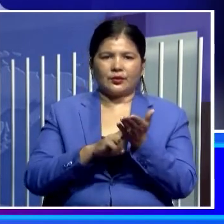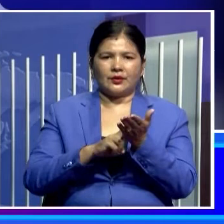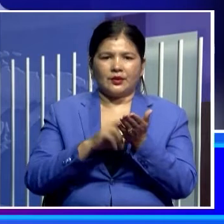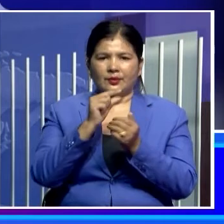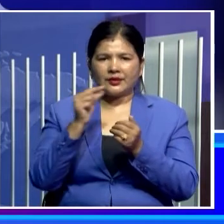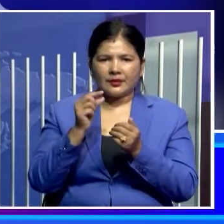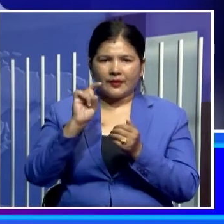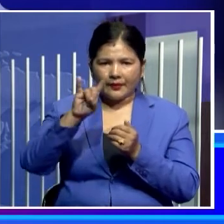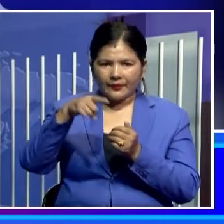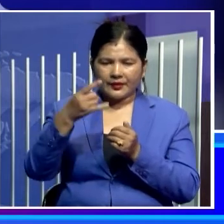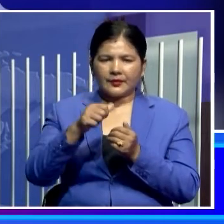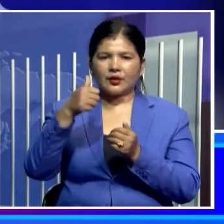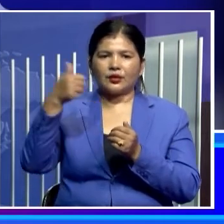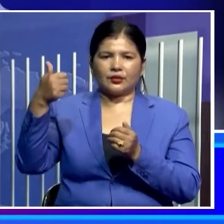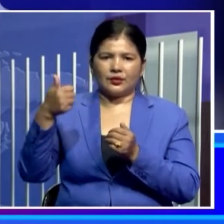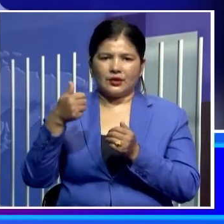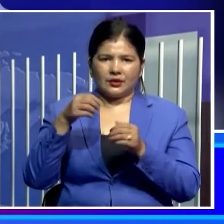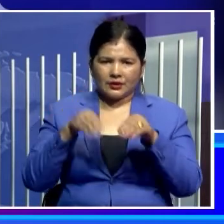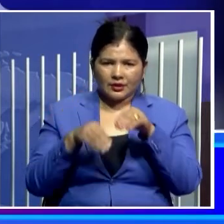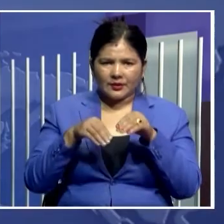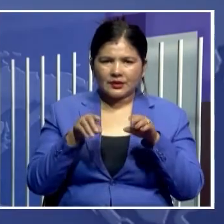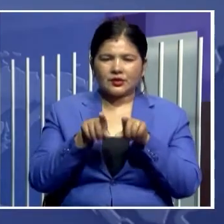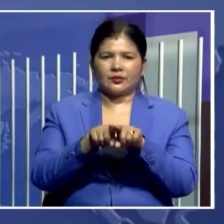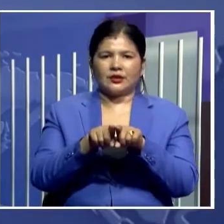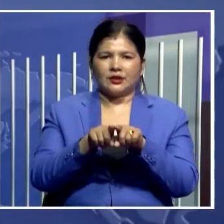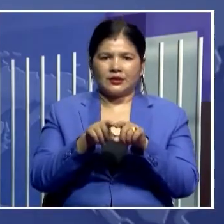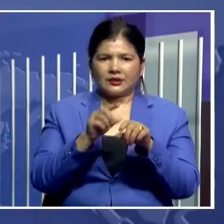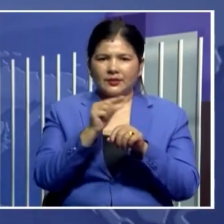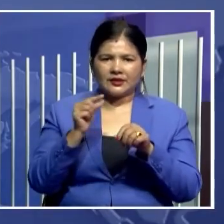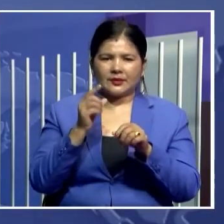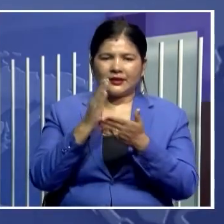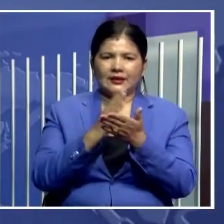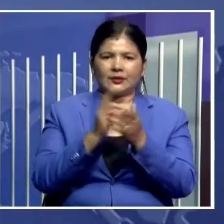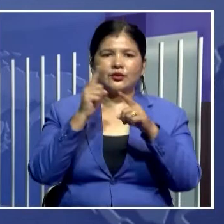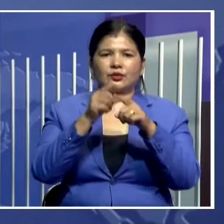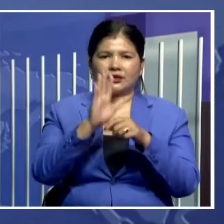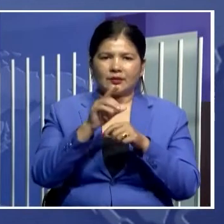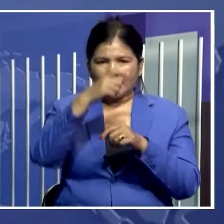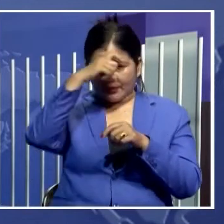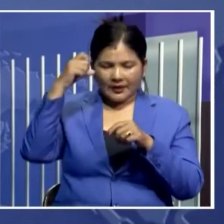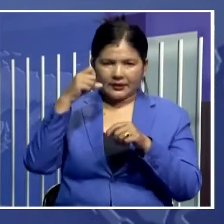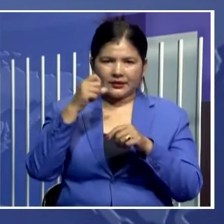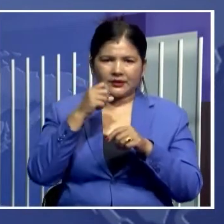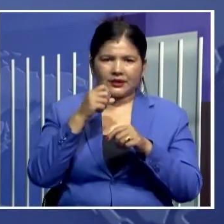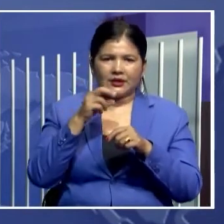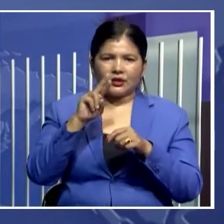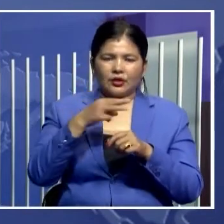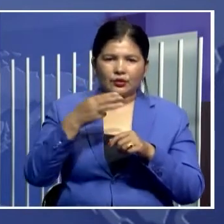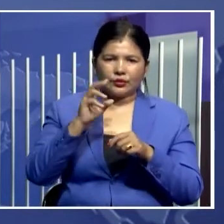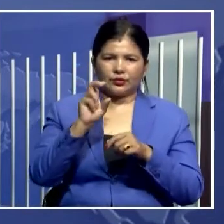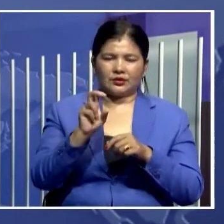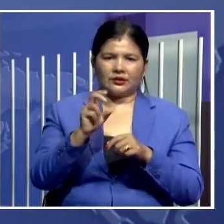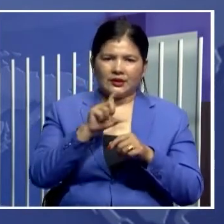विषयमा हामी फेरि पनि अरू बुलेटिन र अन्य निर्वाचनसँग सम्बन्धित विषयको कार्यक्रममा जोडिनेछौँ। बाँके स्थित हाम्रा संवाददाता रुद्र सुवेदी